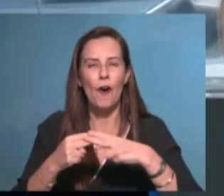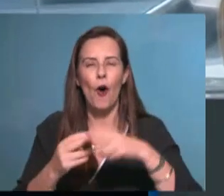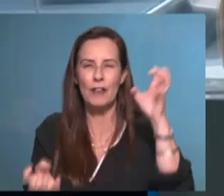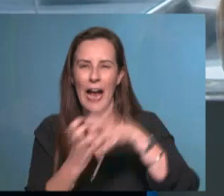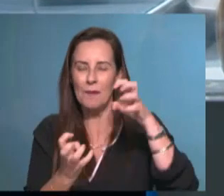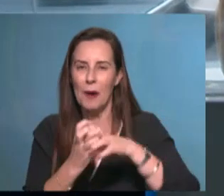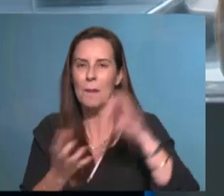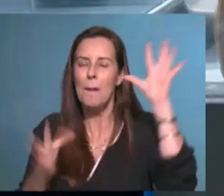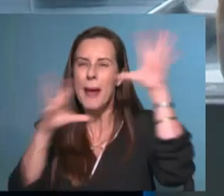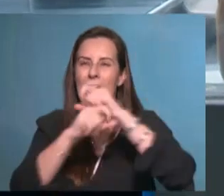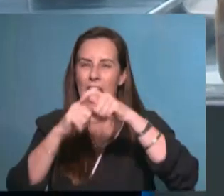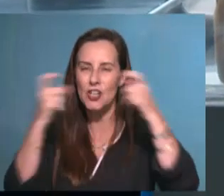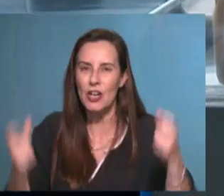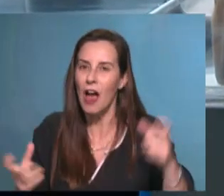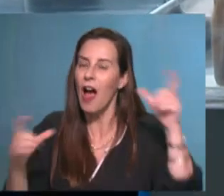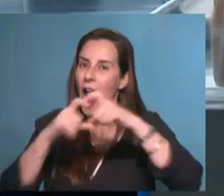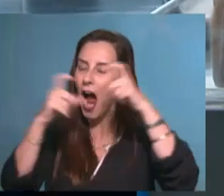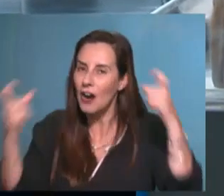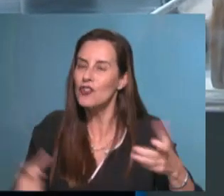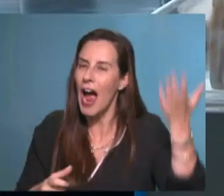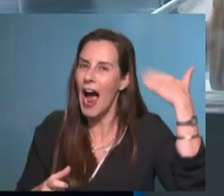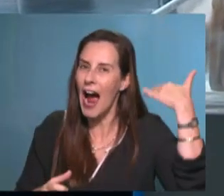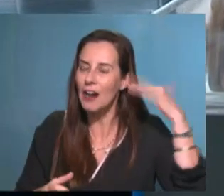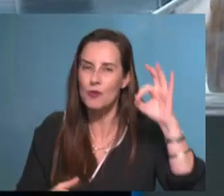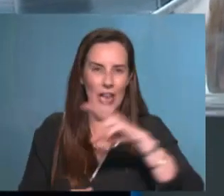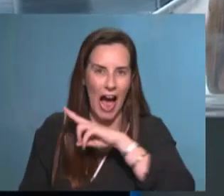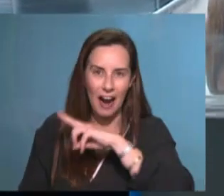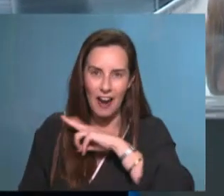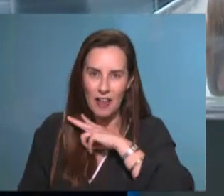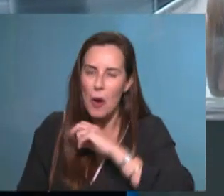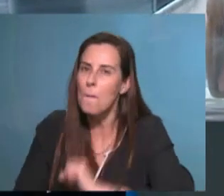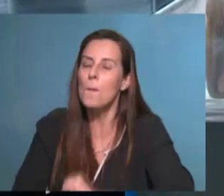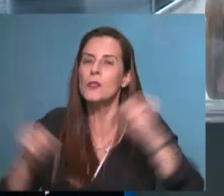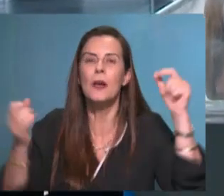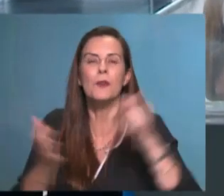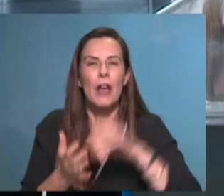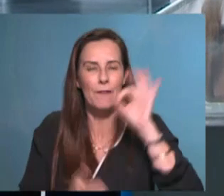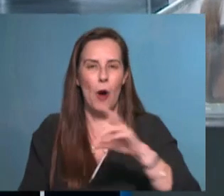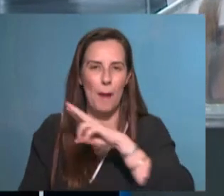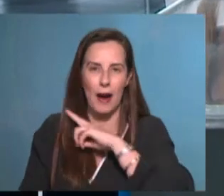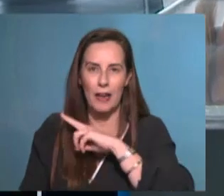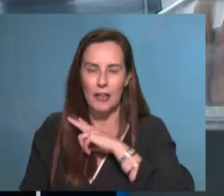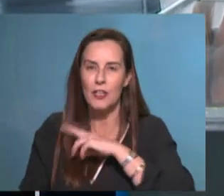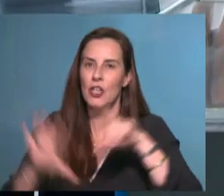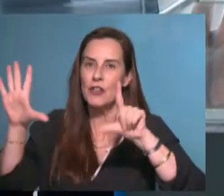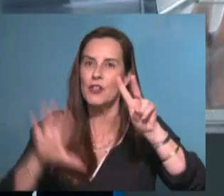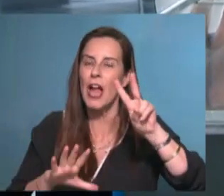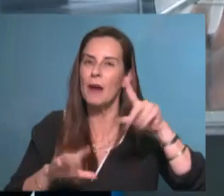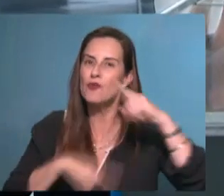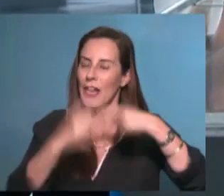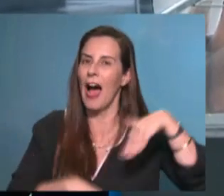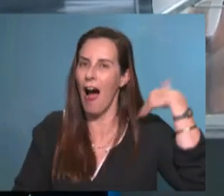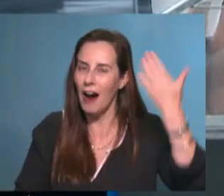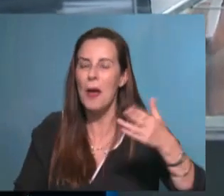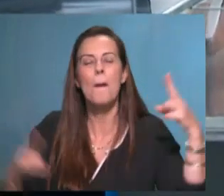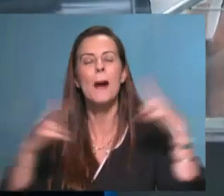בליל הגשרים. הגשר ששימש בעבר את הבריטים פוצץ כדי לפגוע בהם. 72 שנים אחרי,